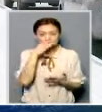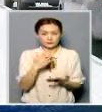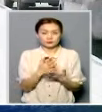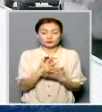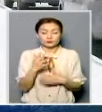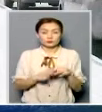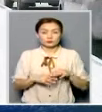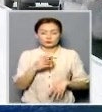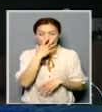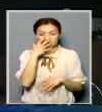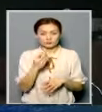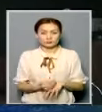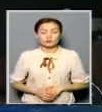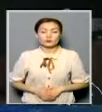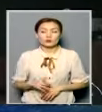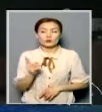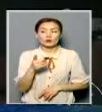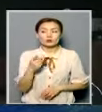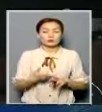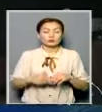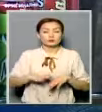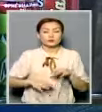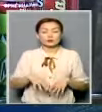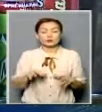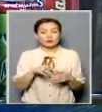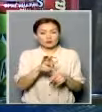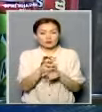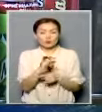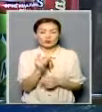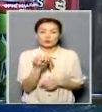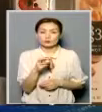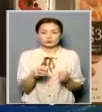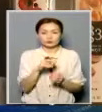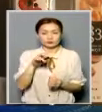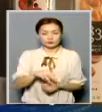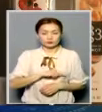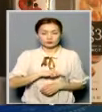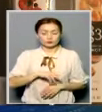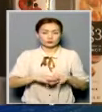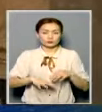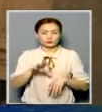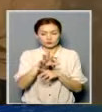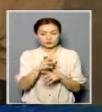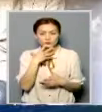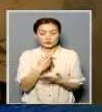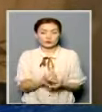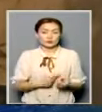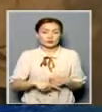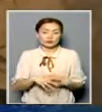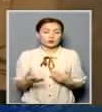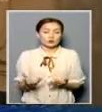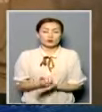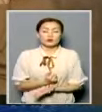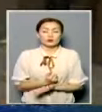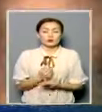свое искусство. Вадим Мусин – профессиональный фотограф, более 10 лет работает в сфере частного бизнеса. Он нашел